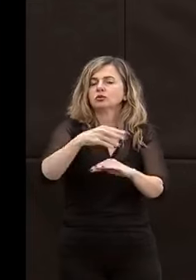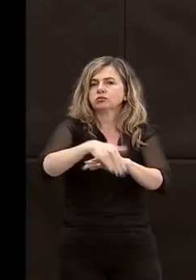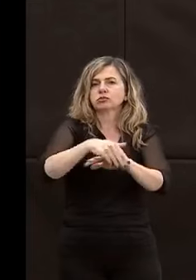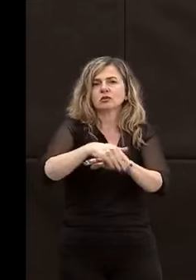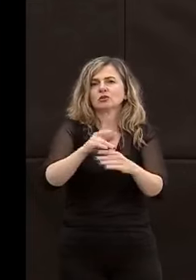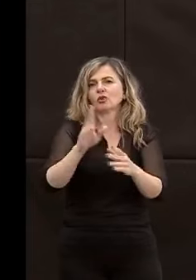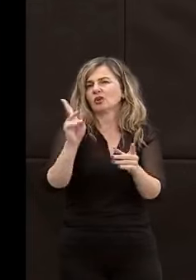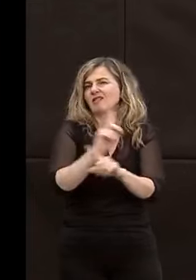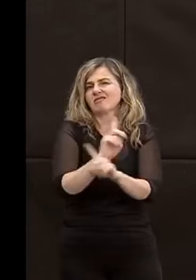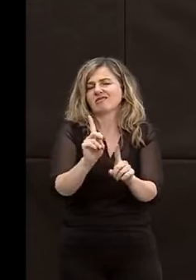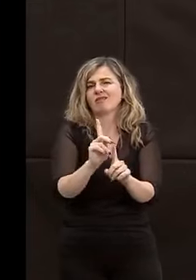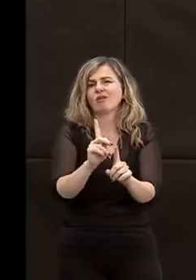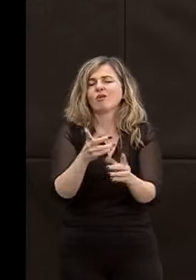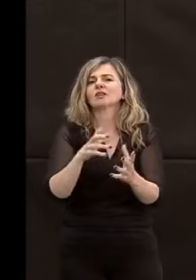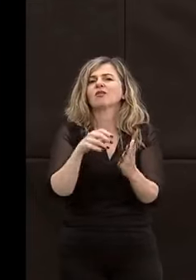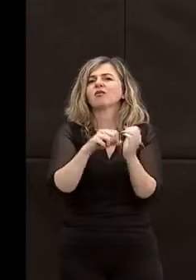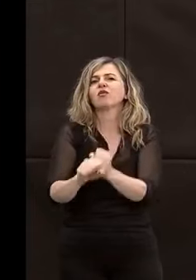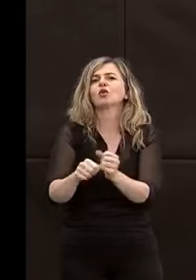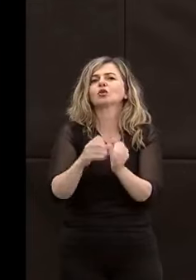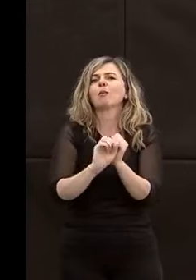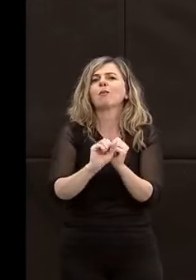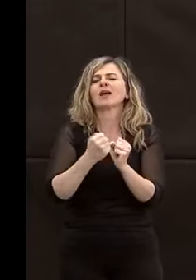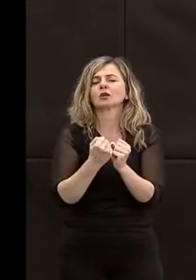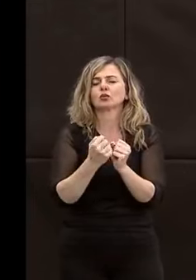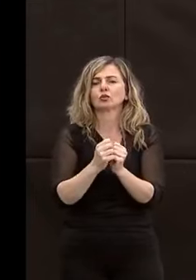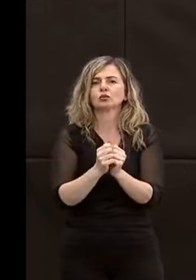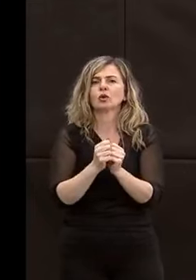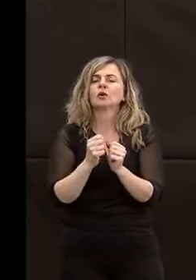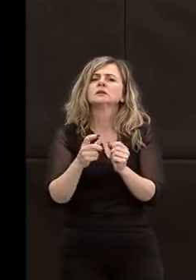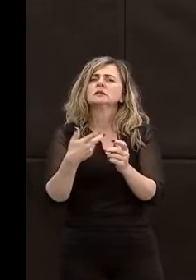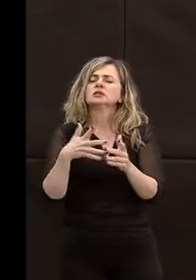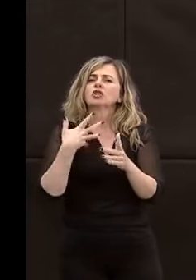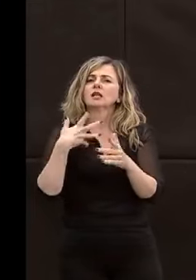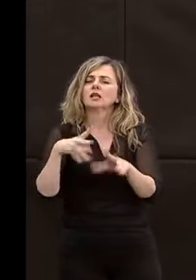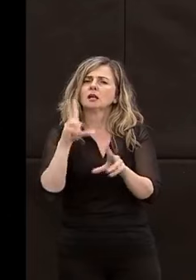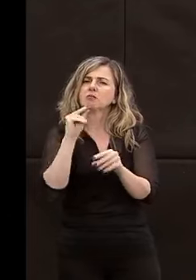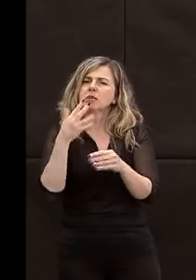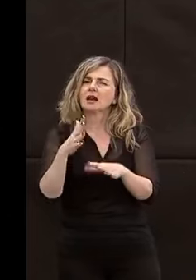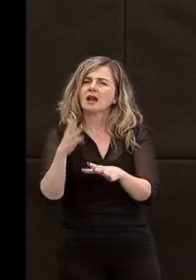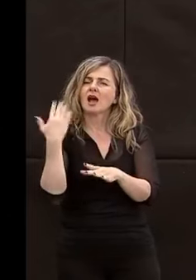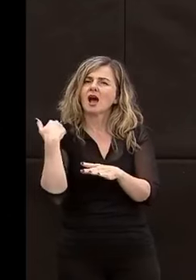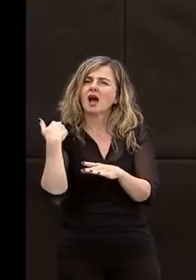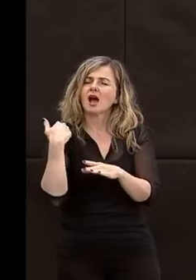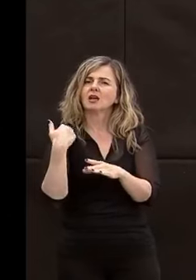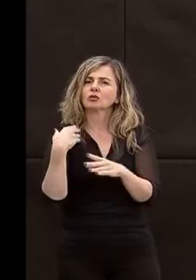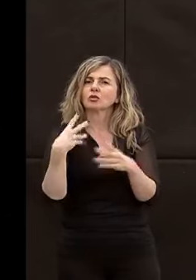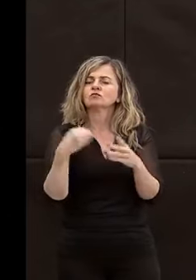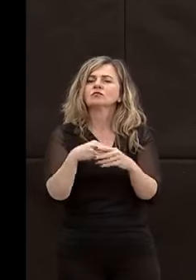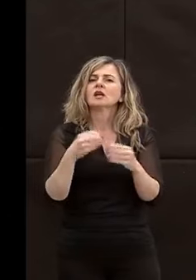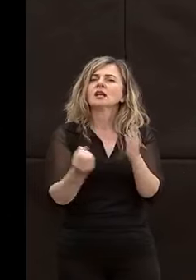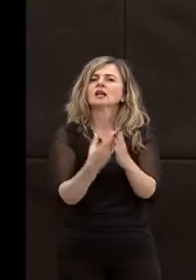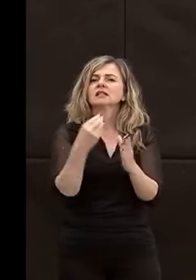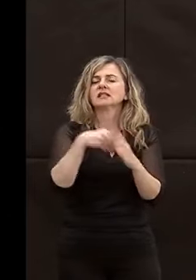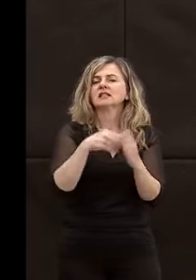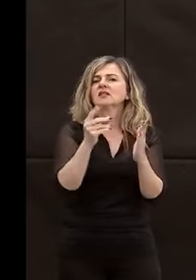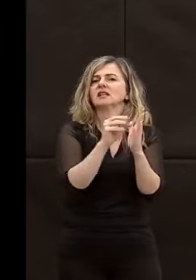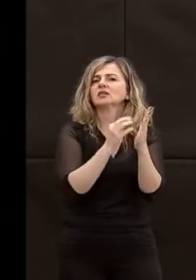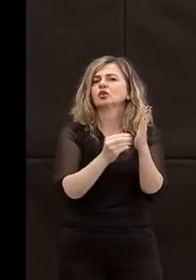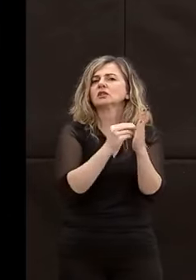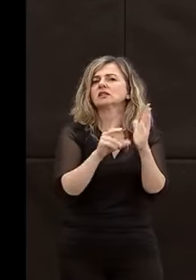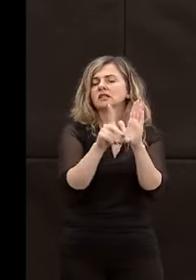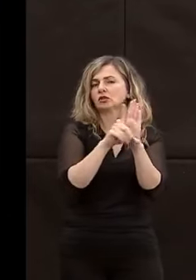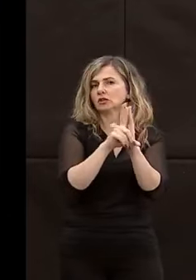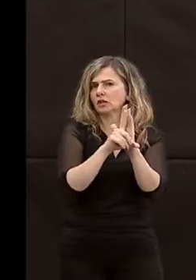spinelli ha avuto modo di elencare queste iniziative contenute all'interno del disegno di legge e che riguarderanno per cui